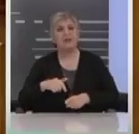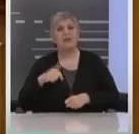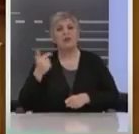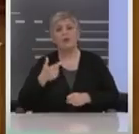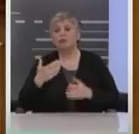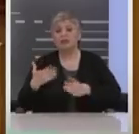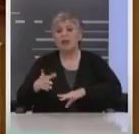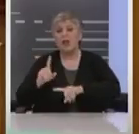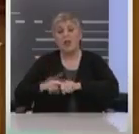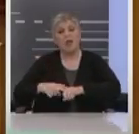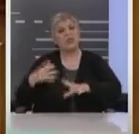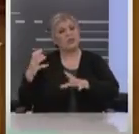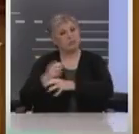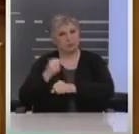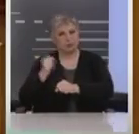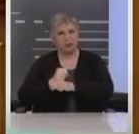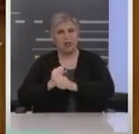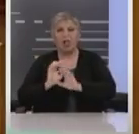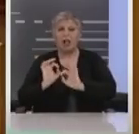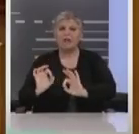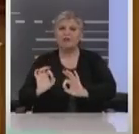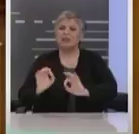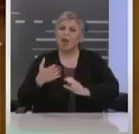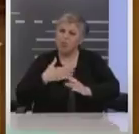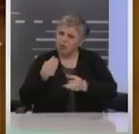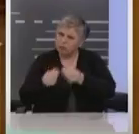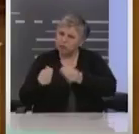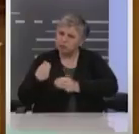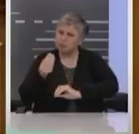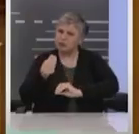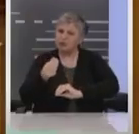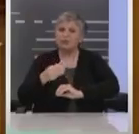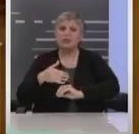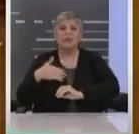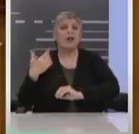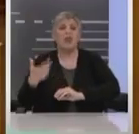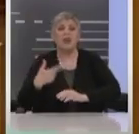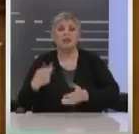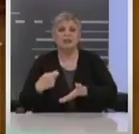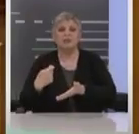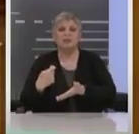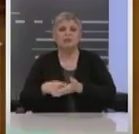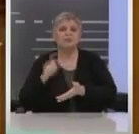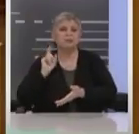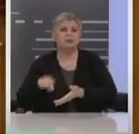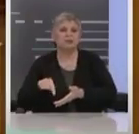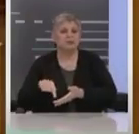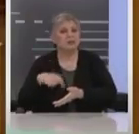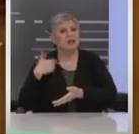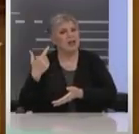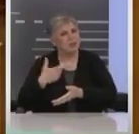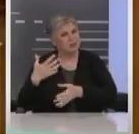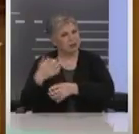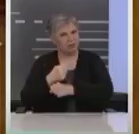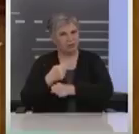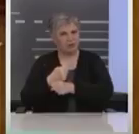ίσως αυτές που θα θέλαμε κι εμείς, αλλά σημαντικές επιτυχίες στην πάταξη φοροδιαφυγής. Για παράδειγμα,